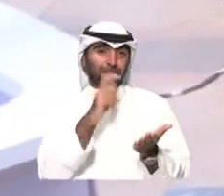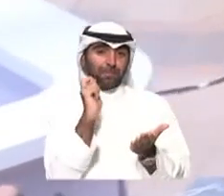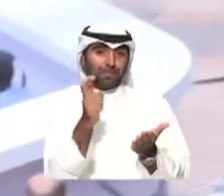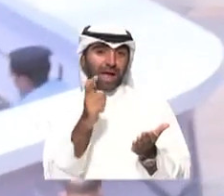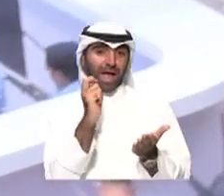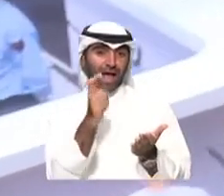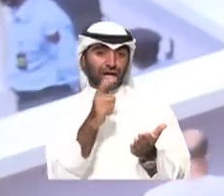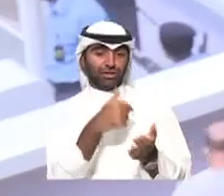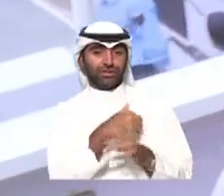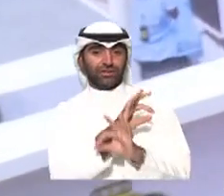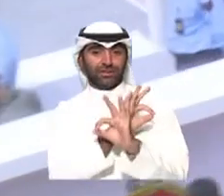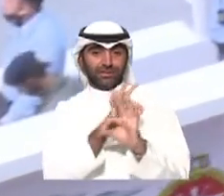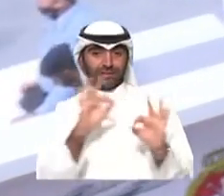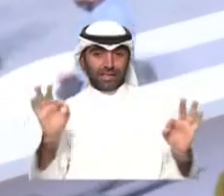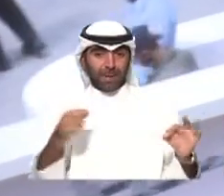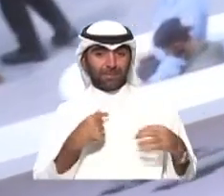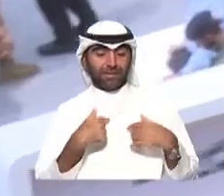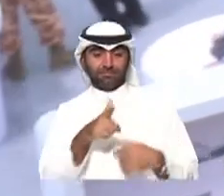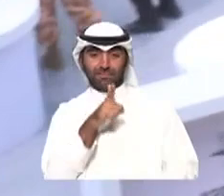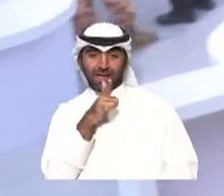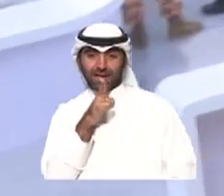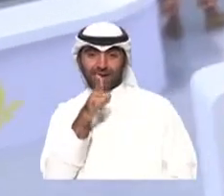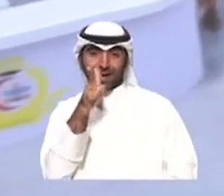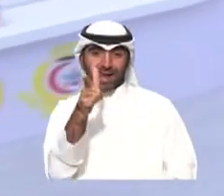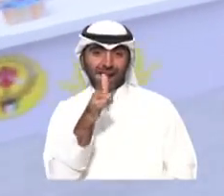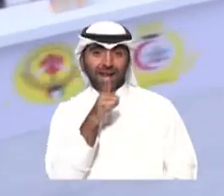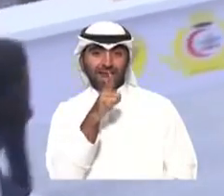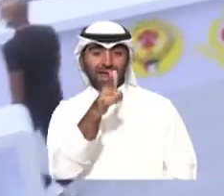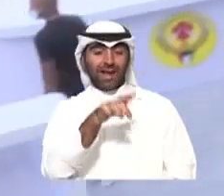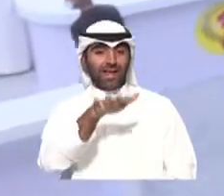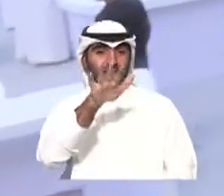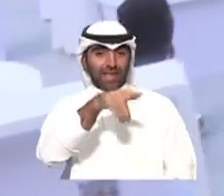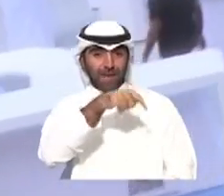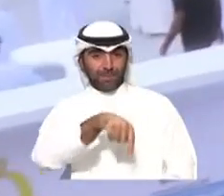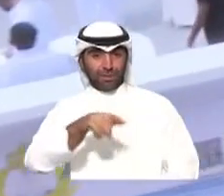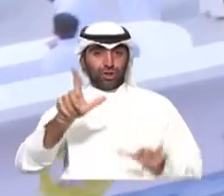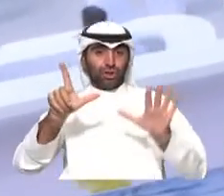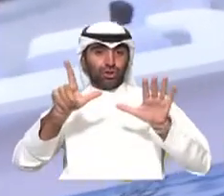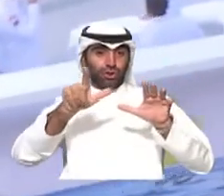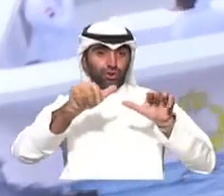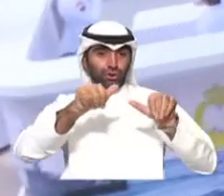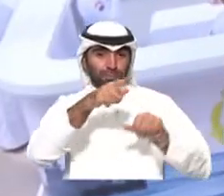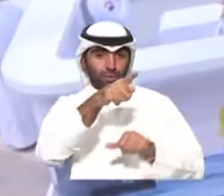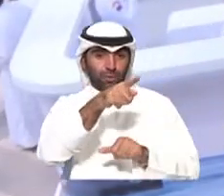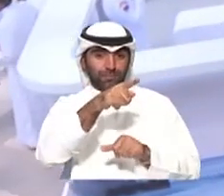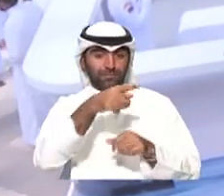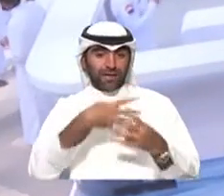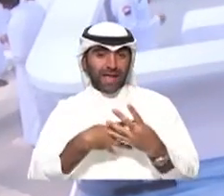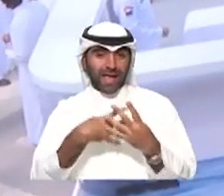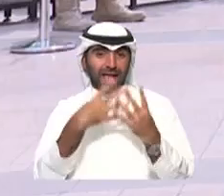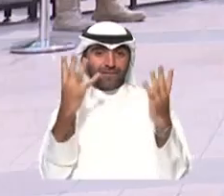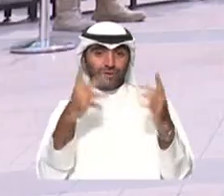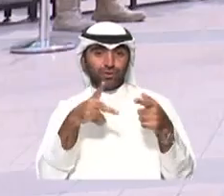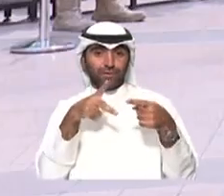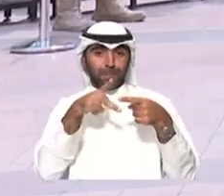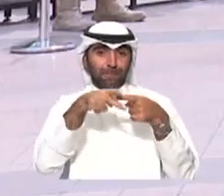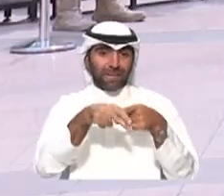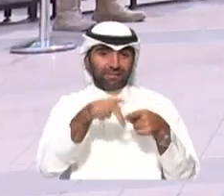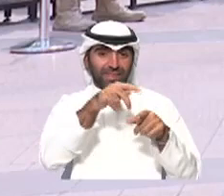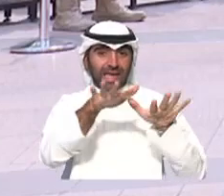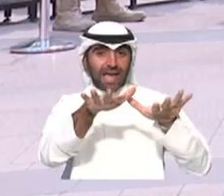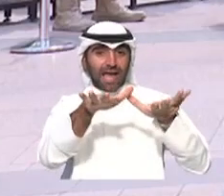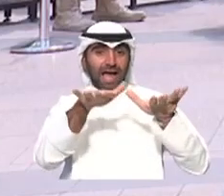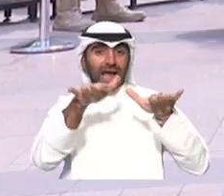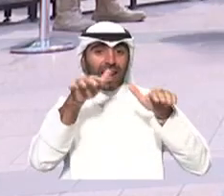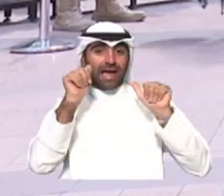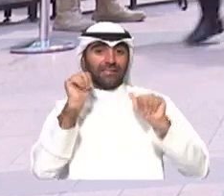أو البوث لغاية يوم الأربعاء إن شاء الله تاريخ 8/9. وجودنا بالأفنيوز لمدة